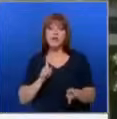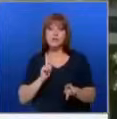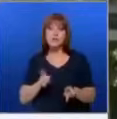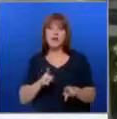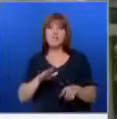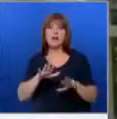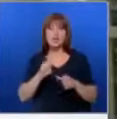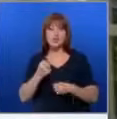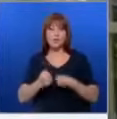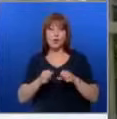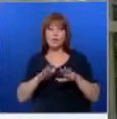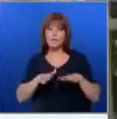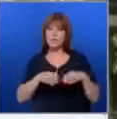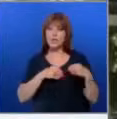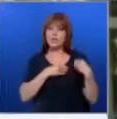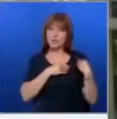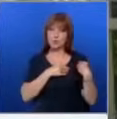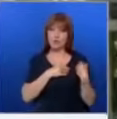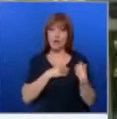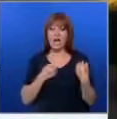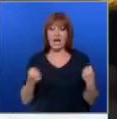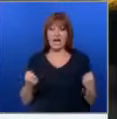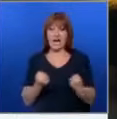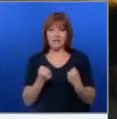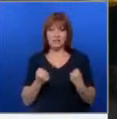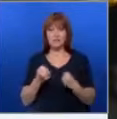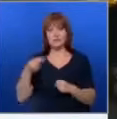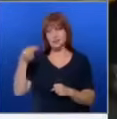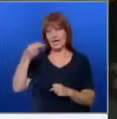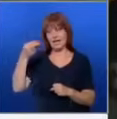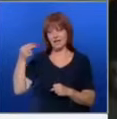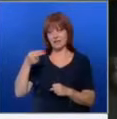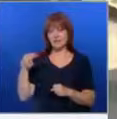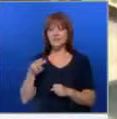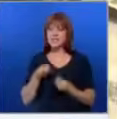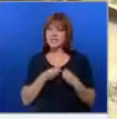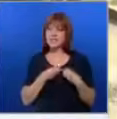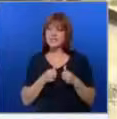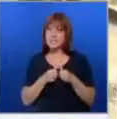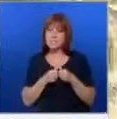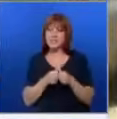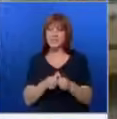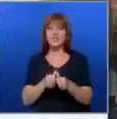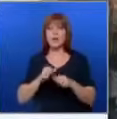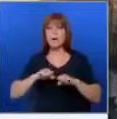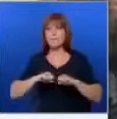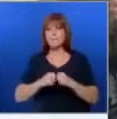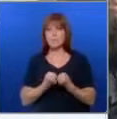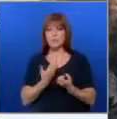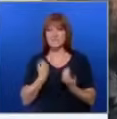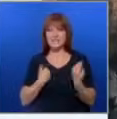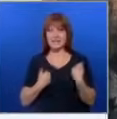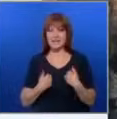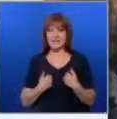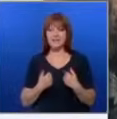си. Протестът е и за повече активност от страна на институциите, както и съпричастност към пострадалите в катастрофи. Това не